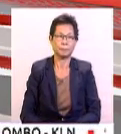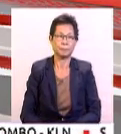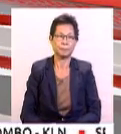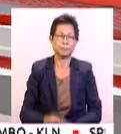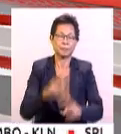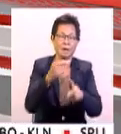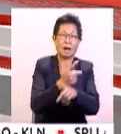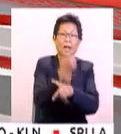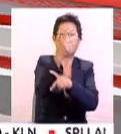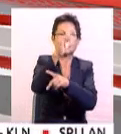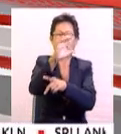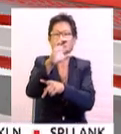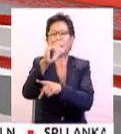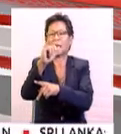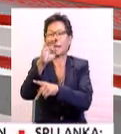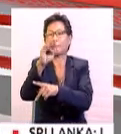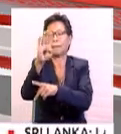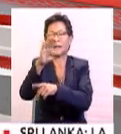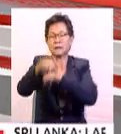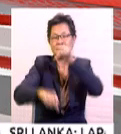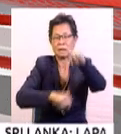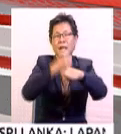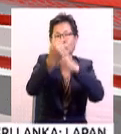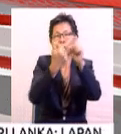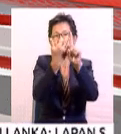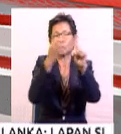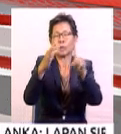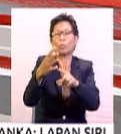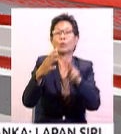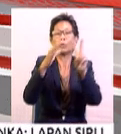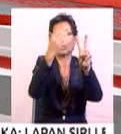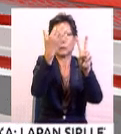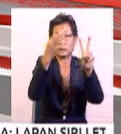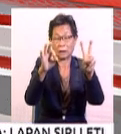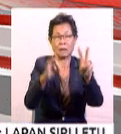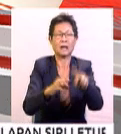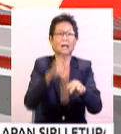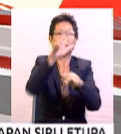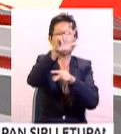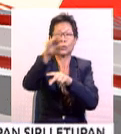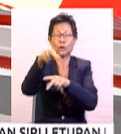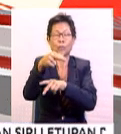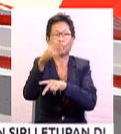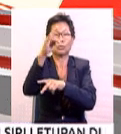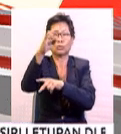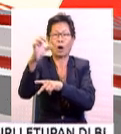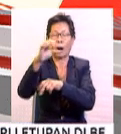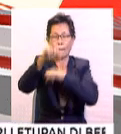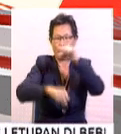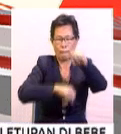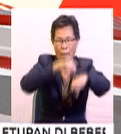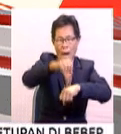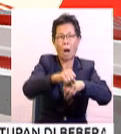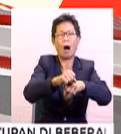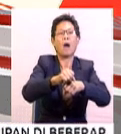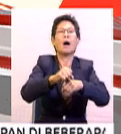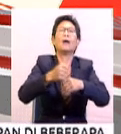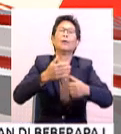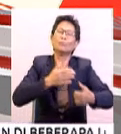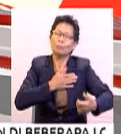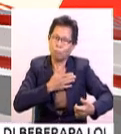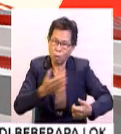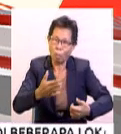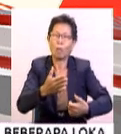Edisi ketiga CIMB Cycle 2019 menerima seramai 3,700 penyertaan terdiri daripada pelumba amatur dan